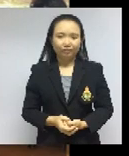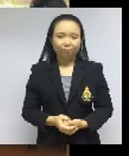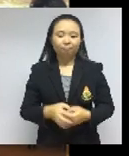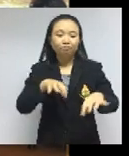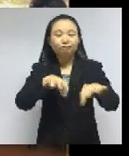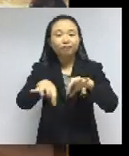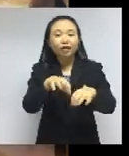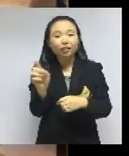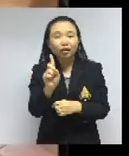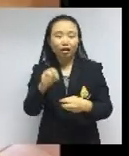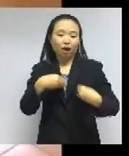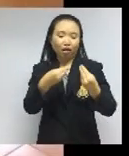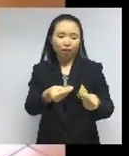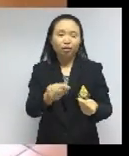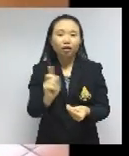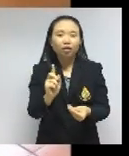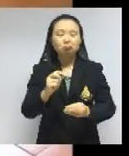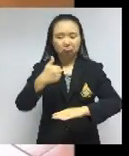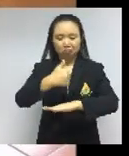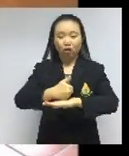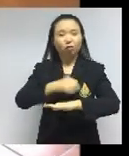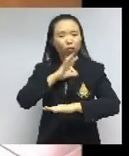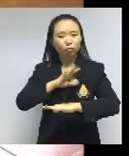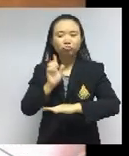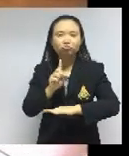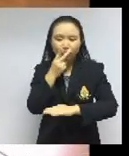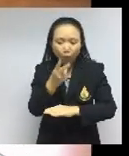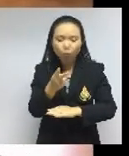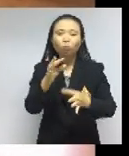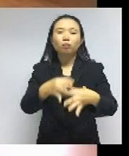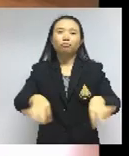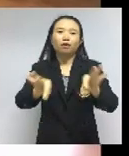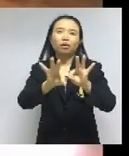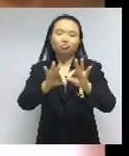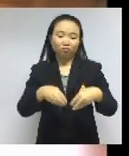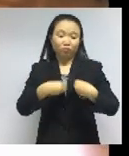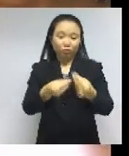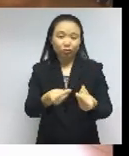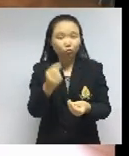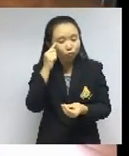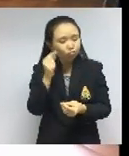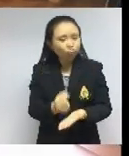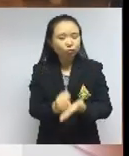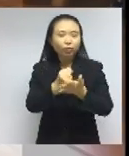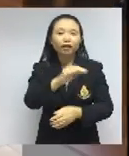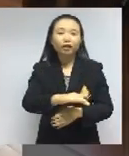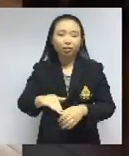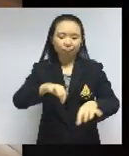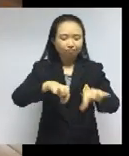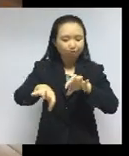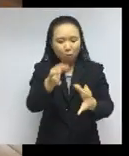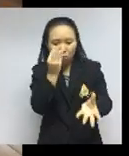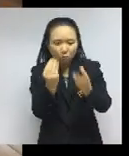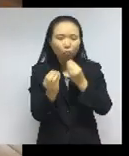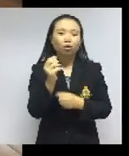Children เป็นการจัดกิจกรรมที่ผู้บริหารเห็นความสำคัญที่จะสามารถนำมาจัดการเรียนการ